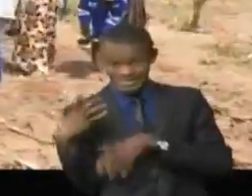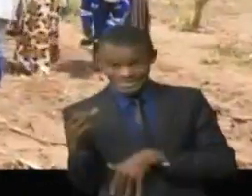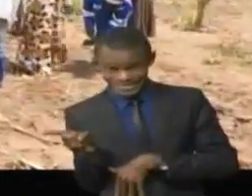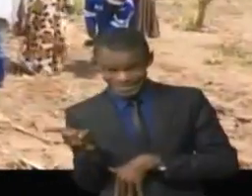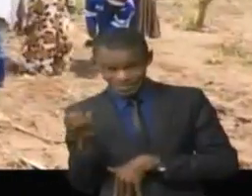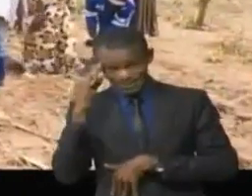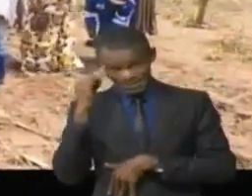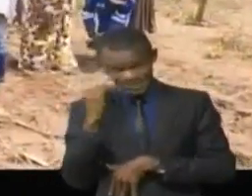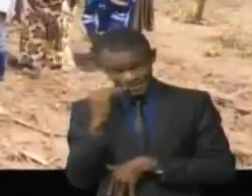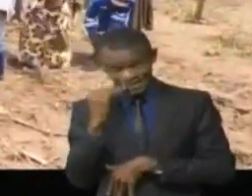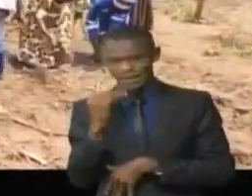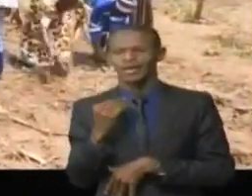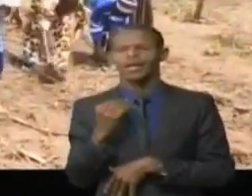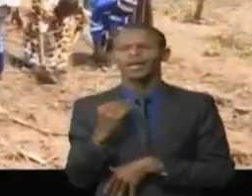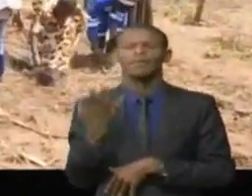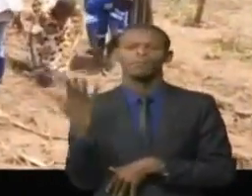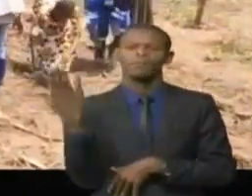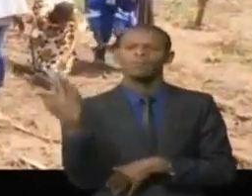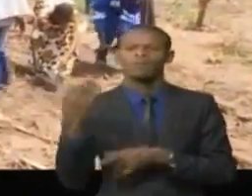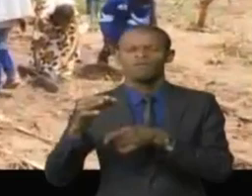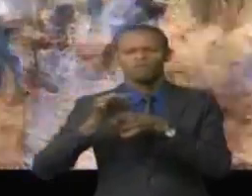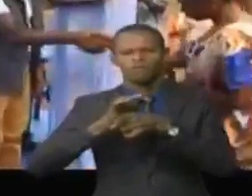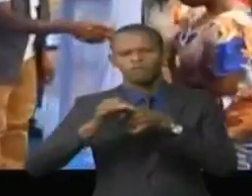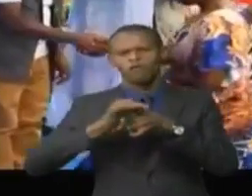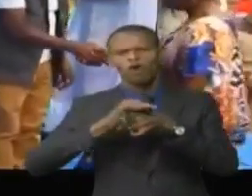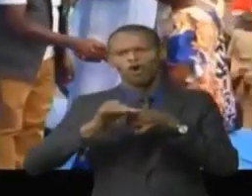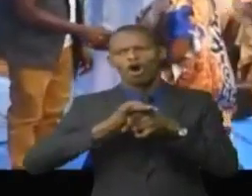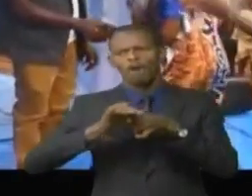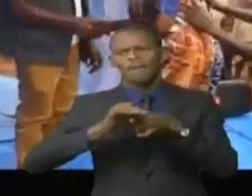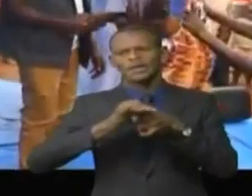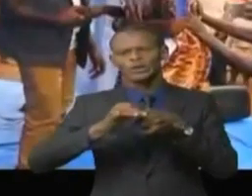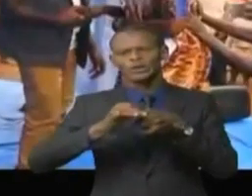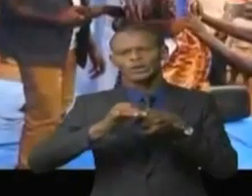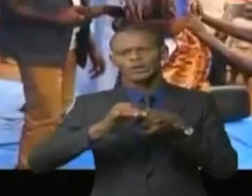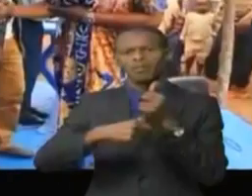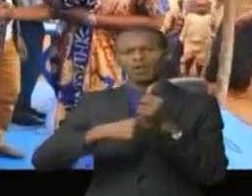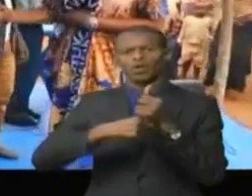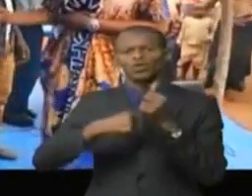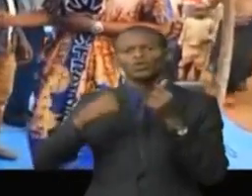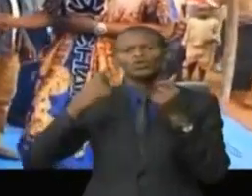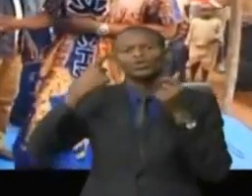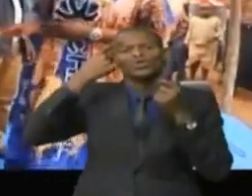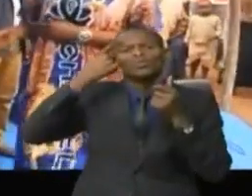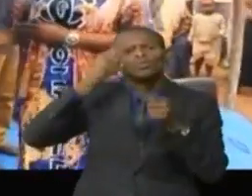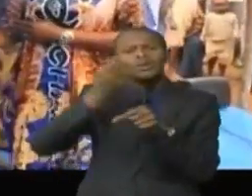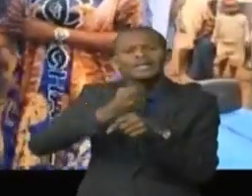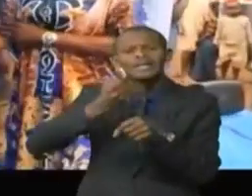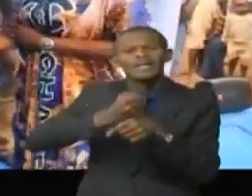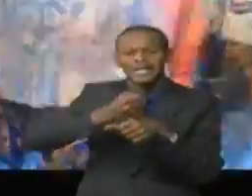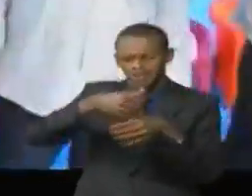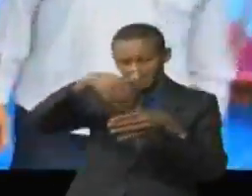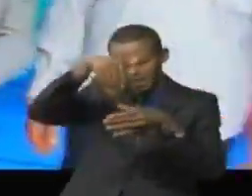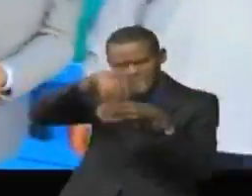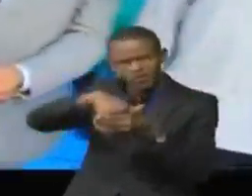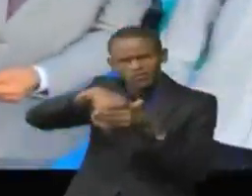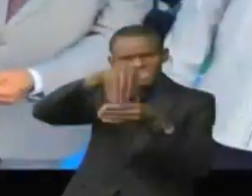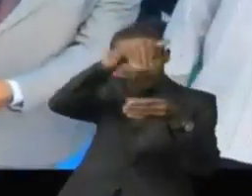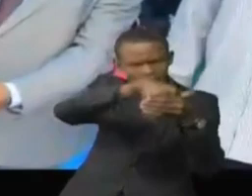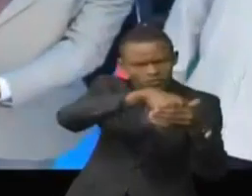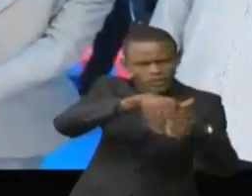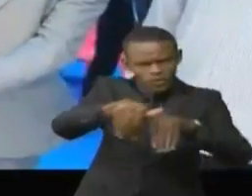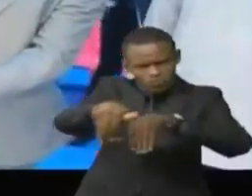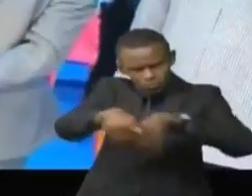saison A 2023 et remise des brevets de participation fermier leader formé par ADRA et son